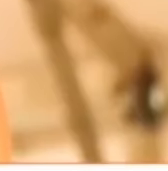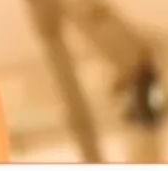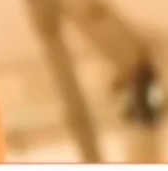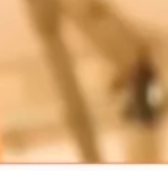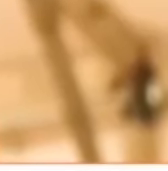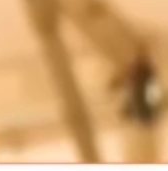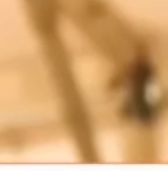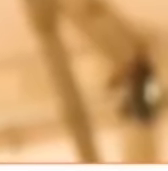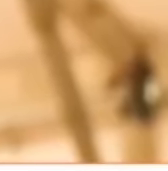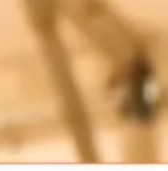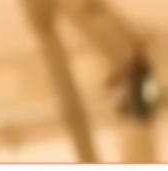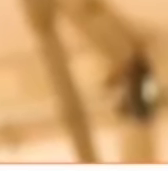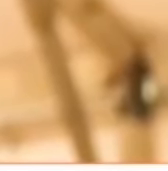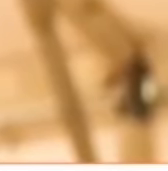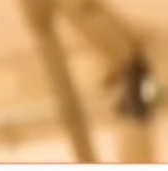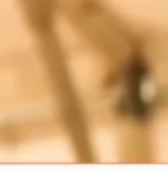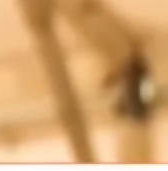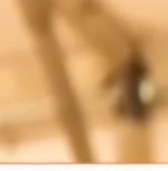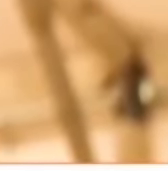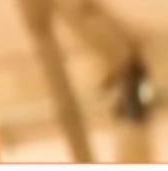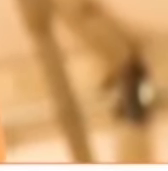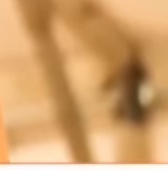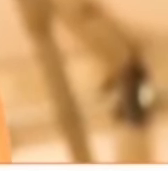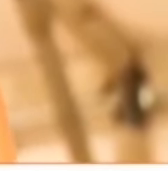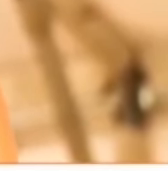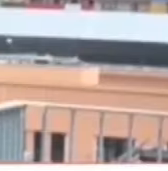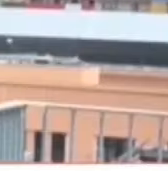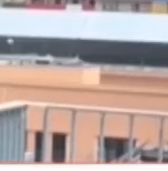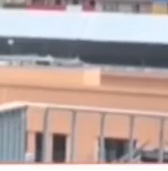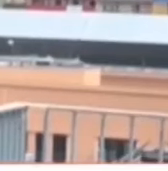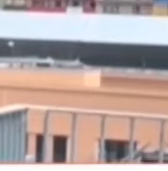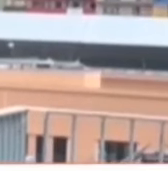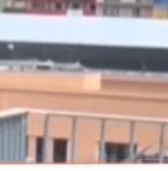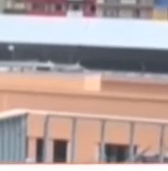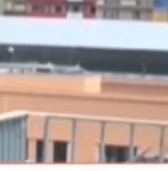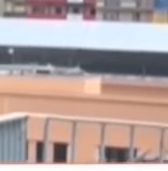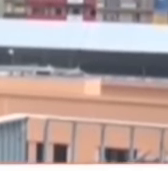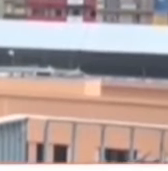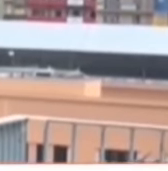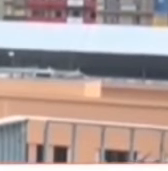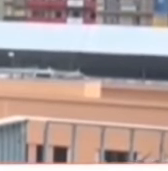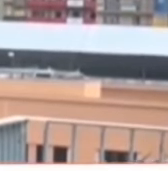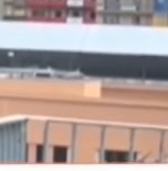asobole okufuna obudde obumala okutandika obulamu bwe ne famire.